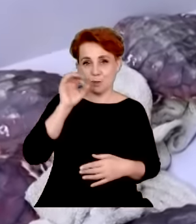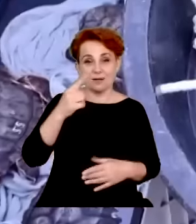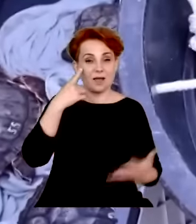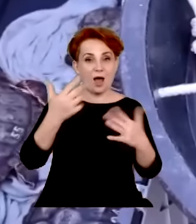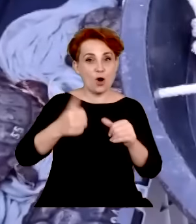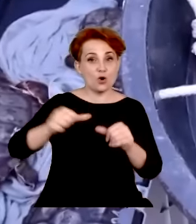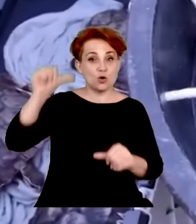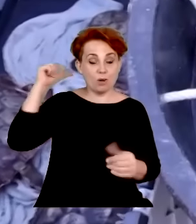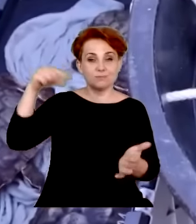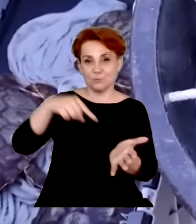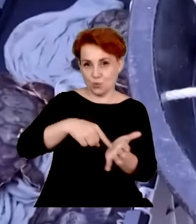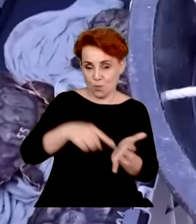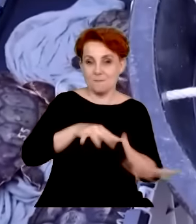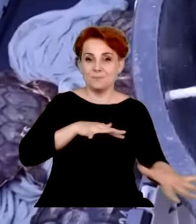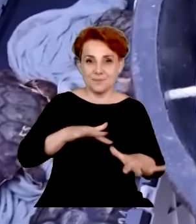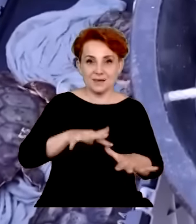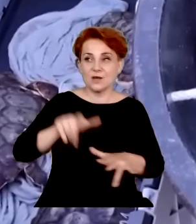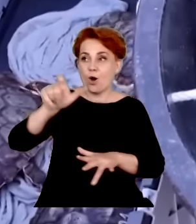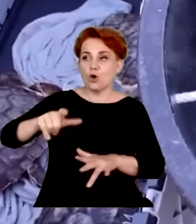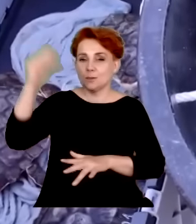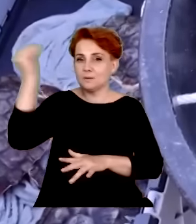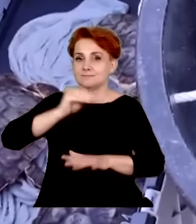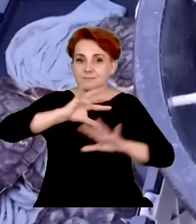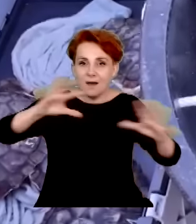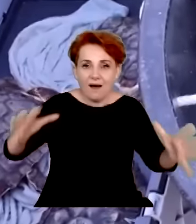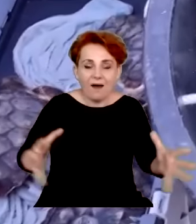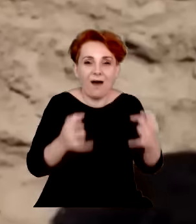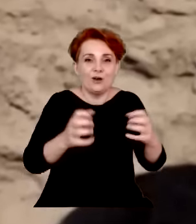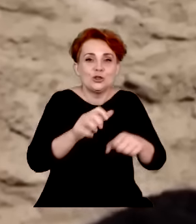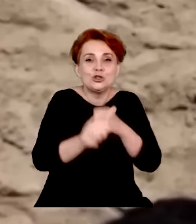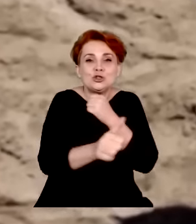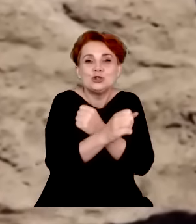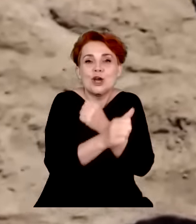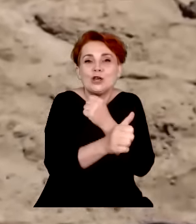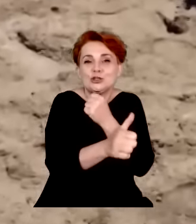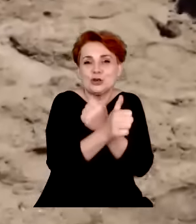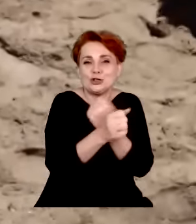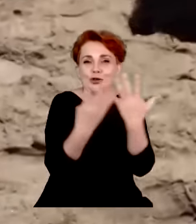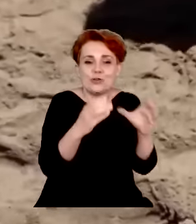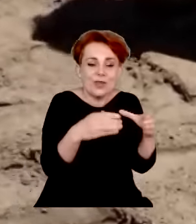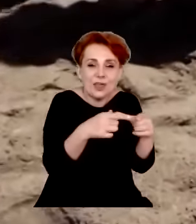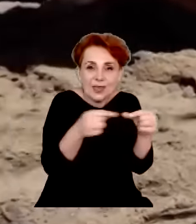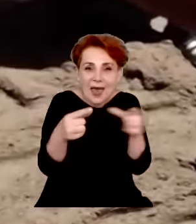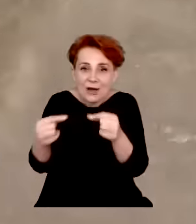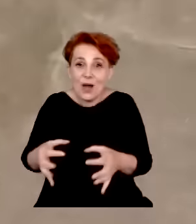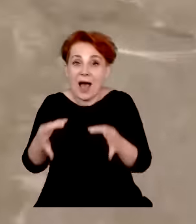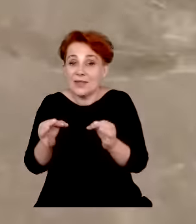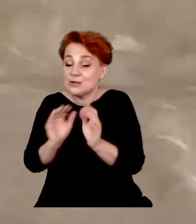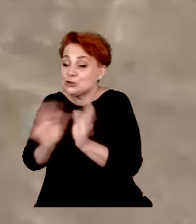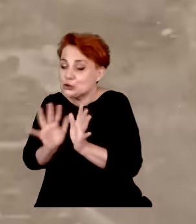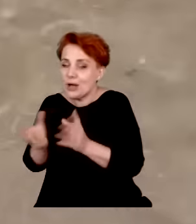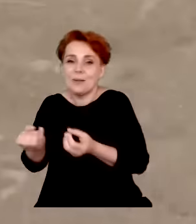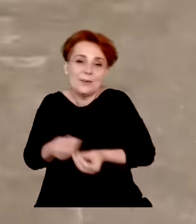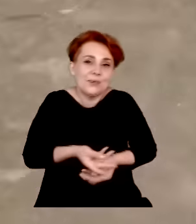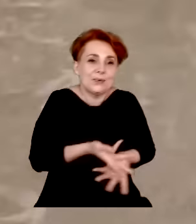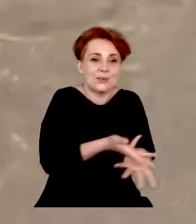w Marbei, badacze znaleźli żółwie gniazdo z aż 69 jajami. Teraz morscy biolodzy wypuścili te przemiłe gady do morza. 10 z